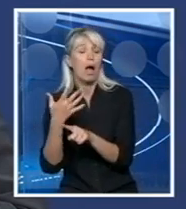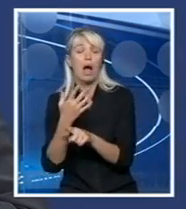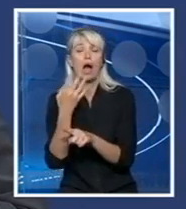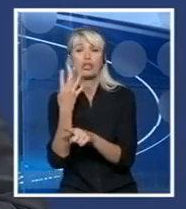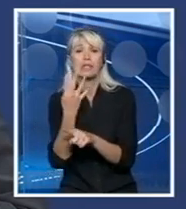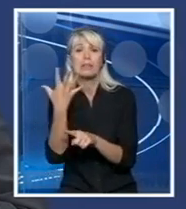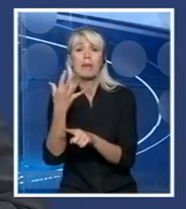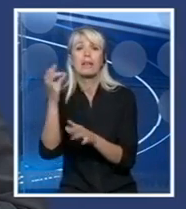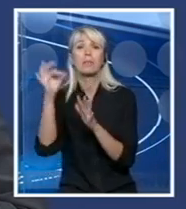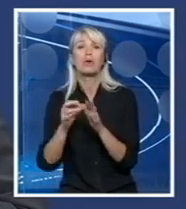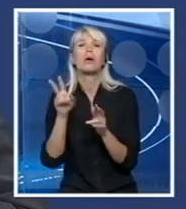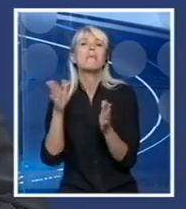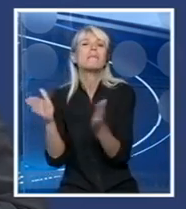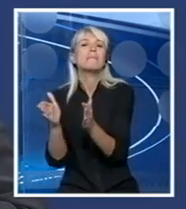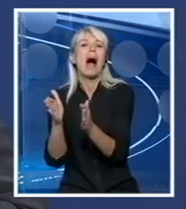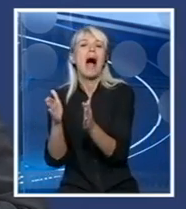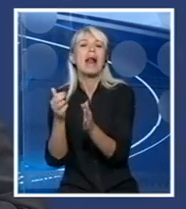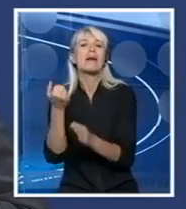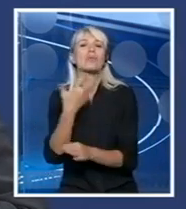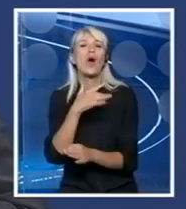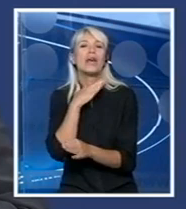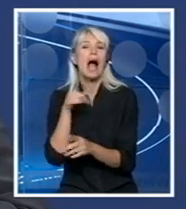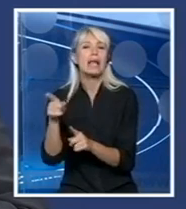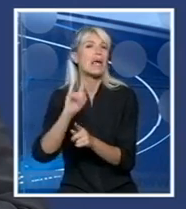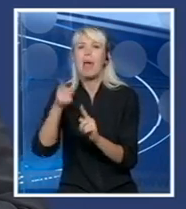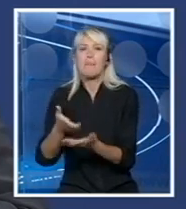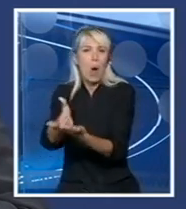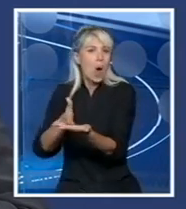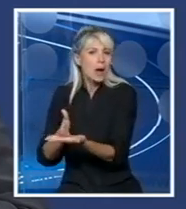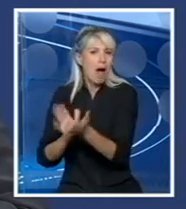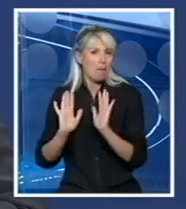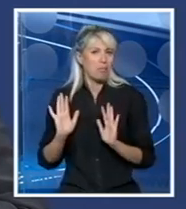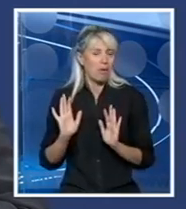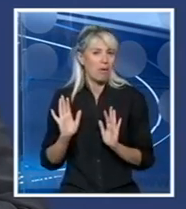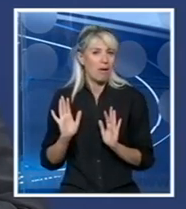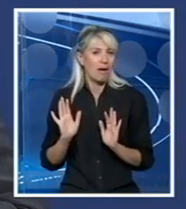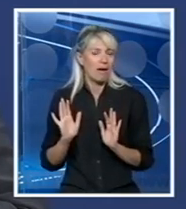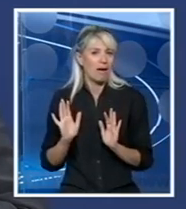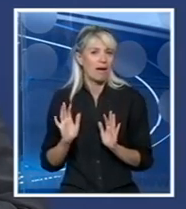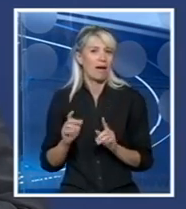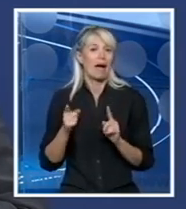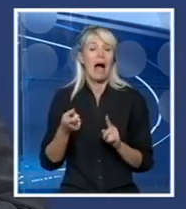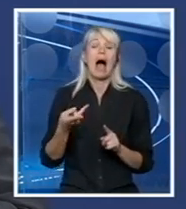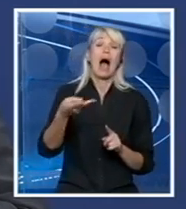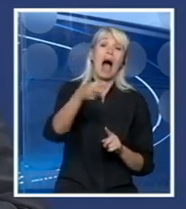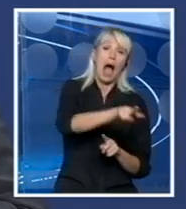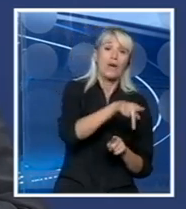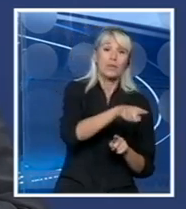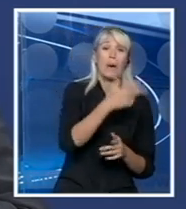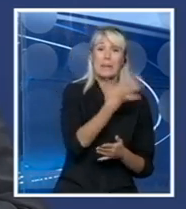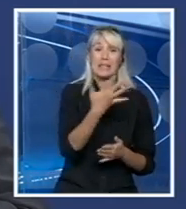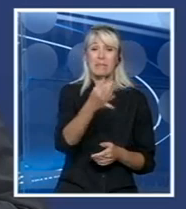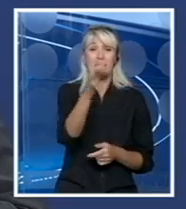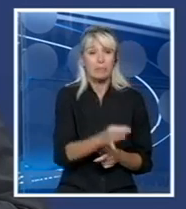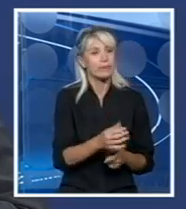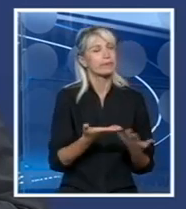dele. Znači, jednostavno, broj đaka je toliki da zadovoljava ovaj standard o kojem govorimo. Ovaj broj od 55% i